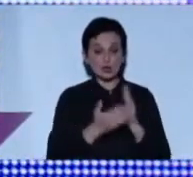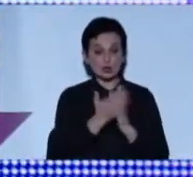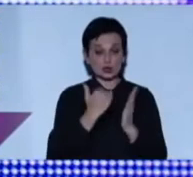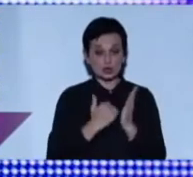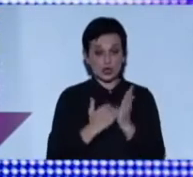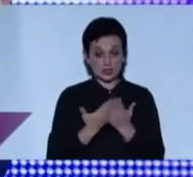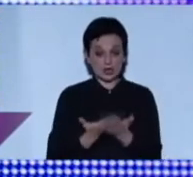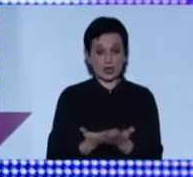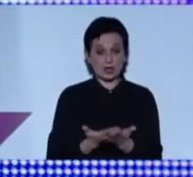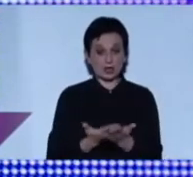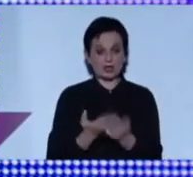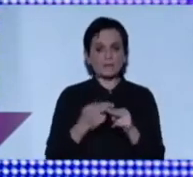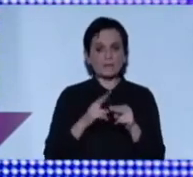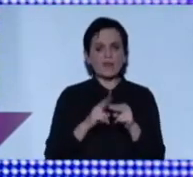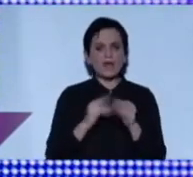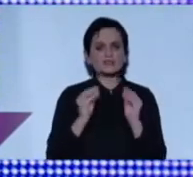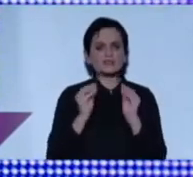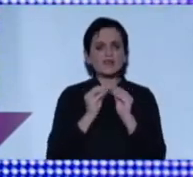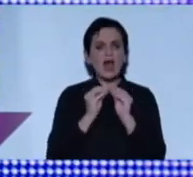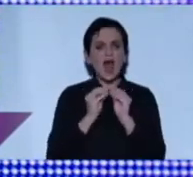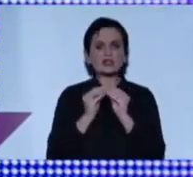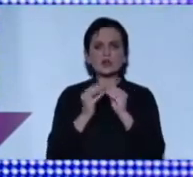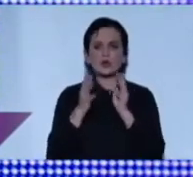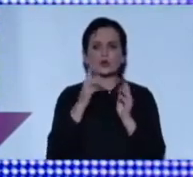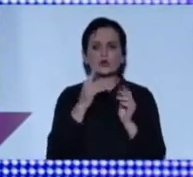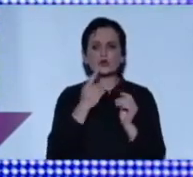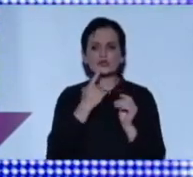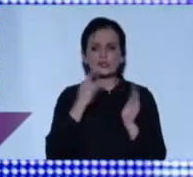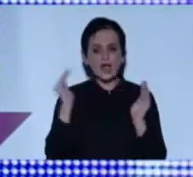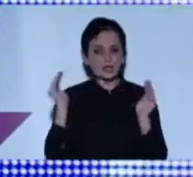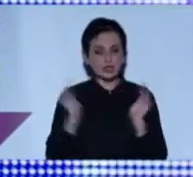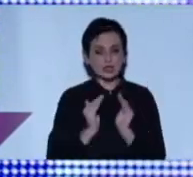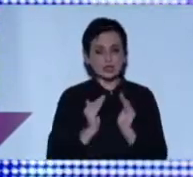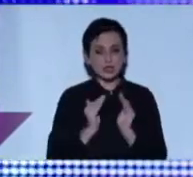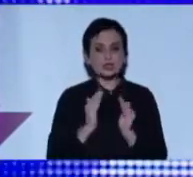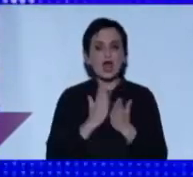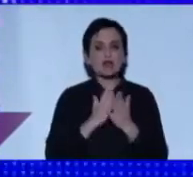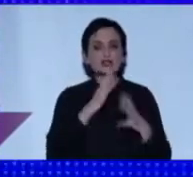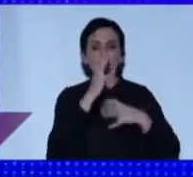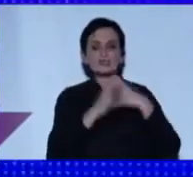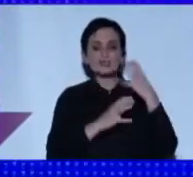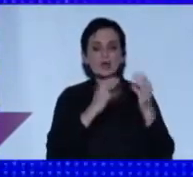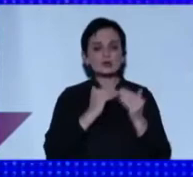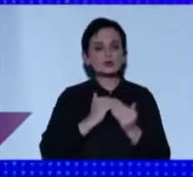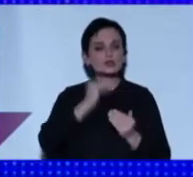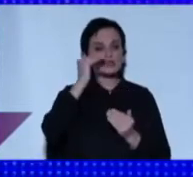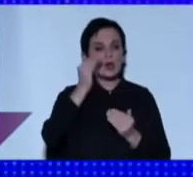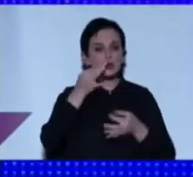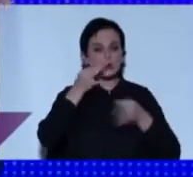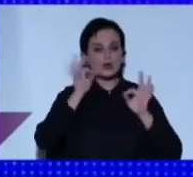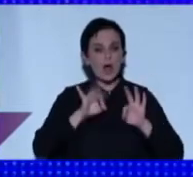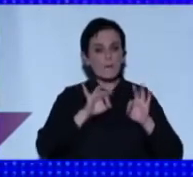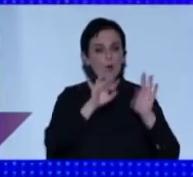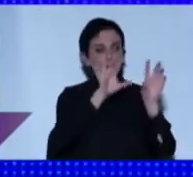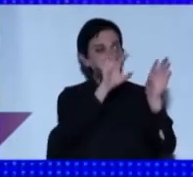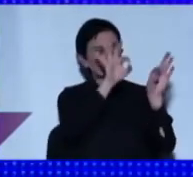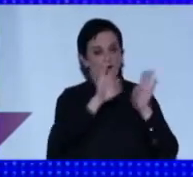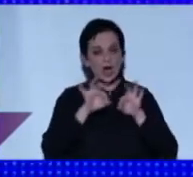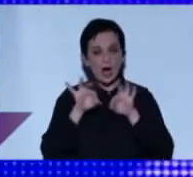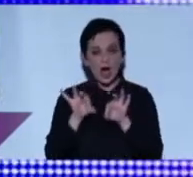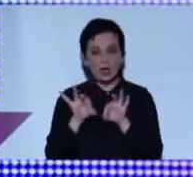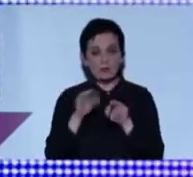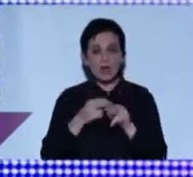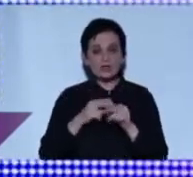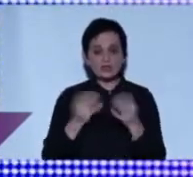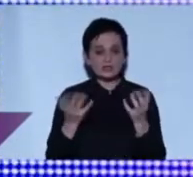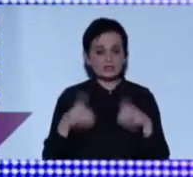არის და ათეულობით წელი შევკვეცოთ, ეს არის საერთაშორისო საუკეთესო გამოცდილების აღება და ეს ავტომატურად